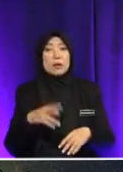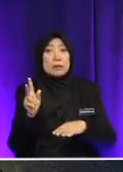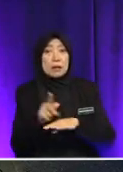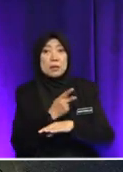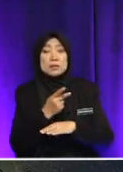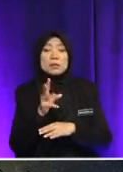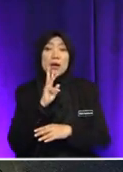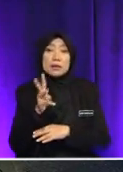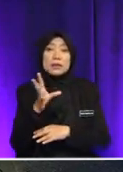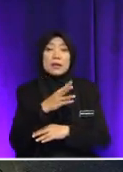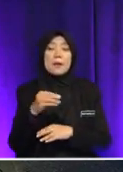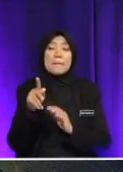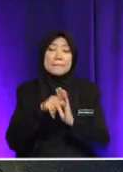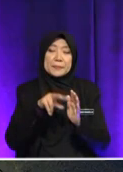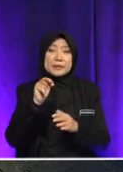juga